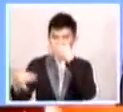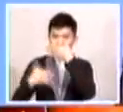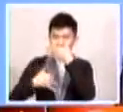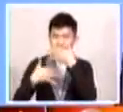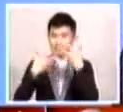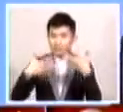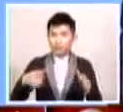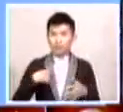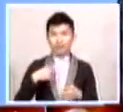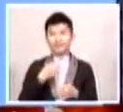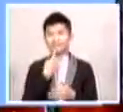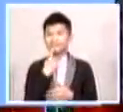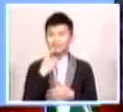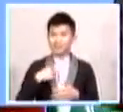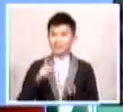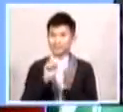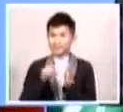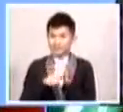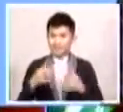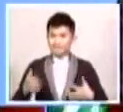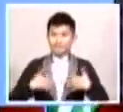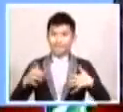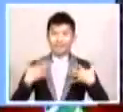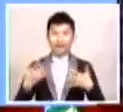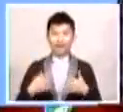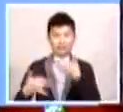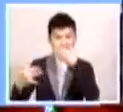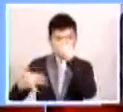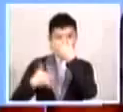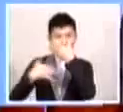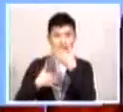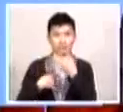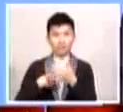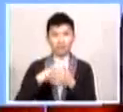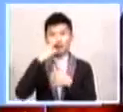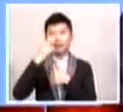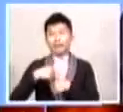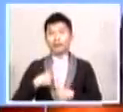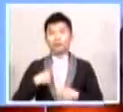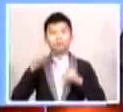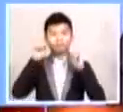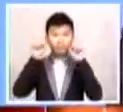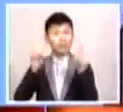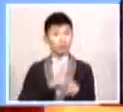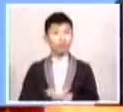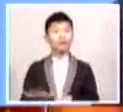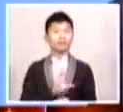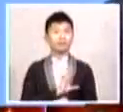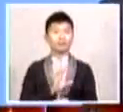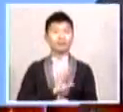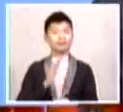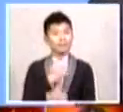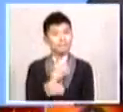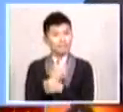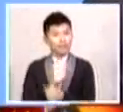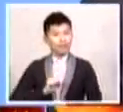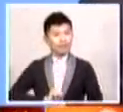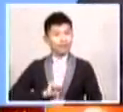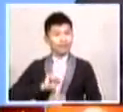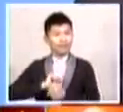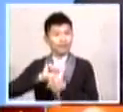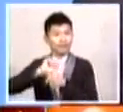人，受到冤枉扭曲当然会生气，但是经一事长